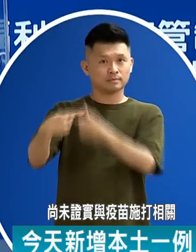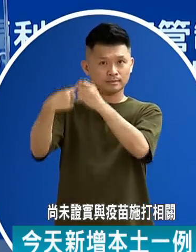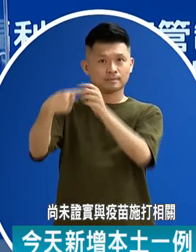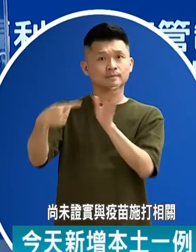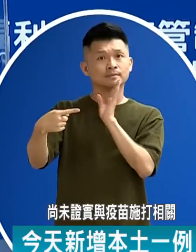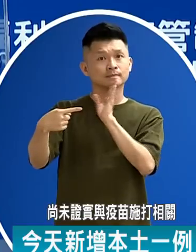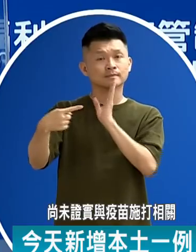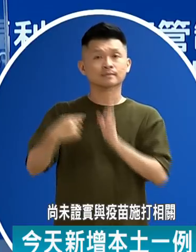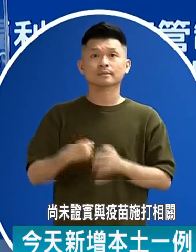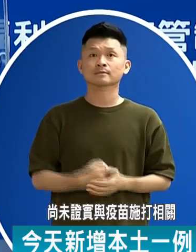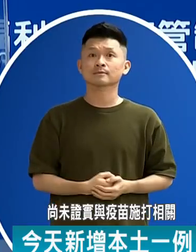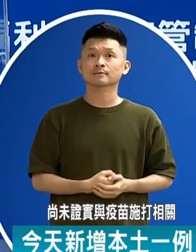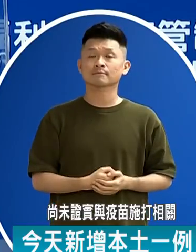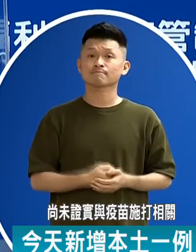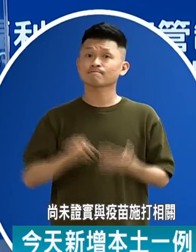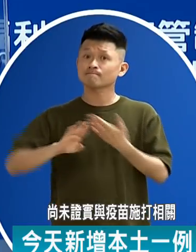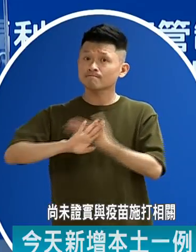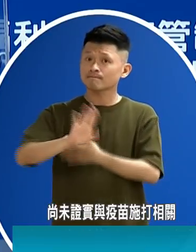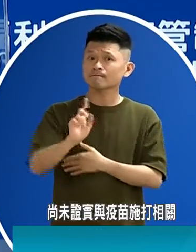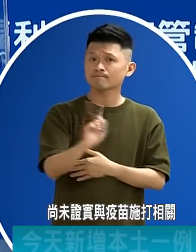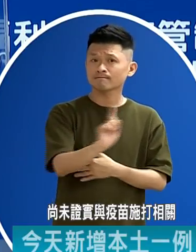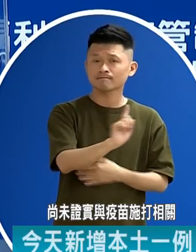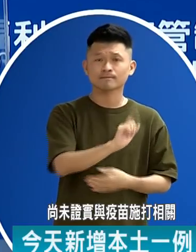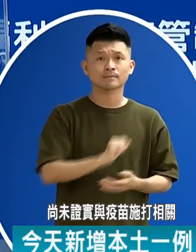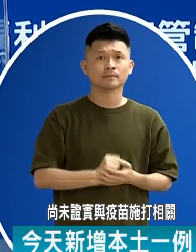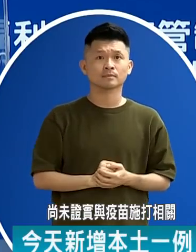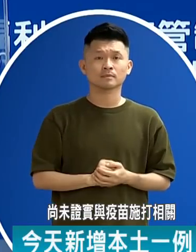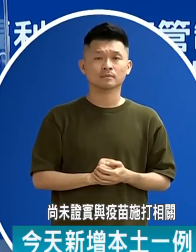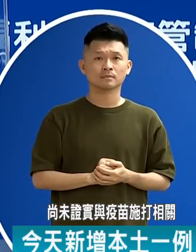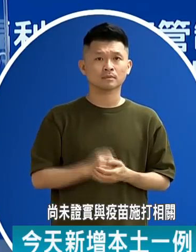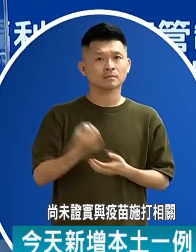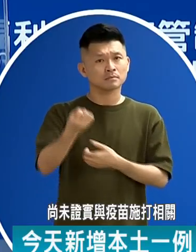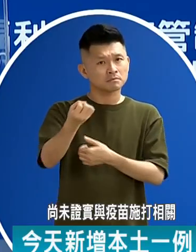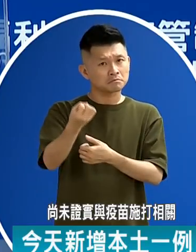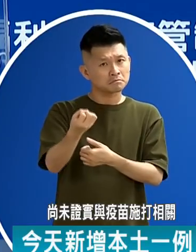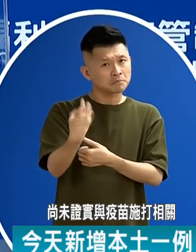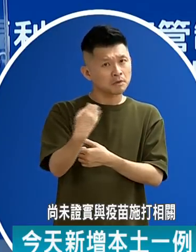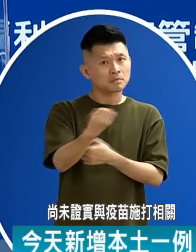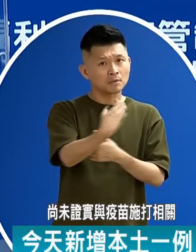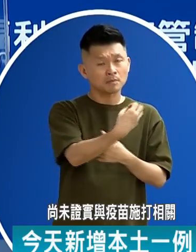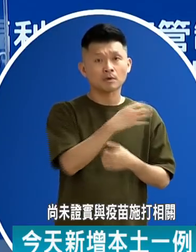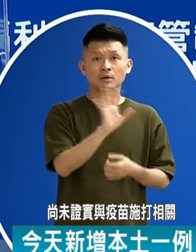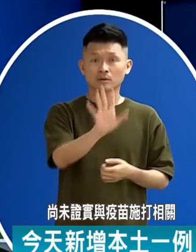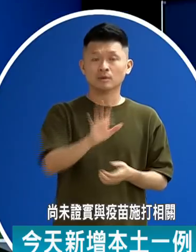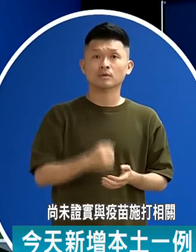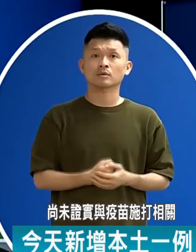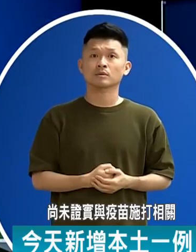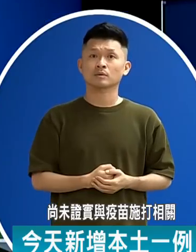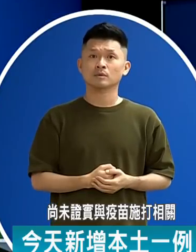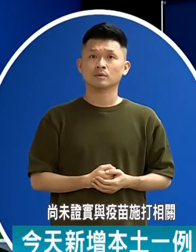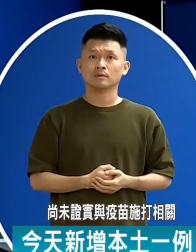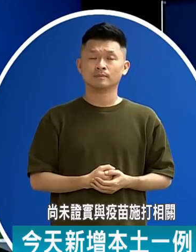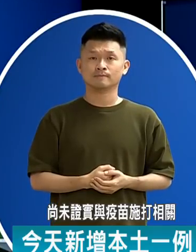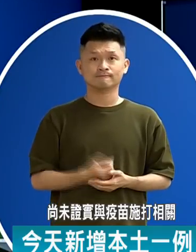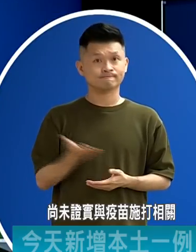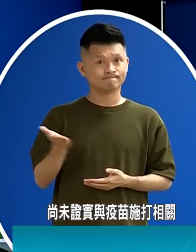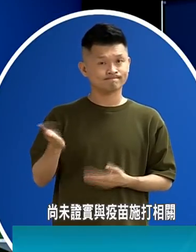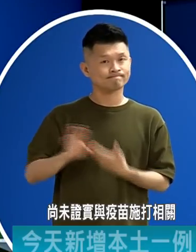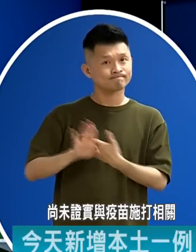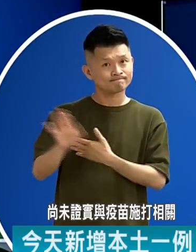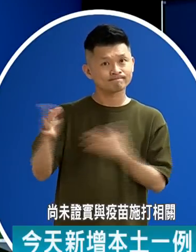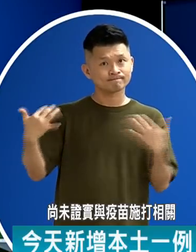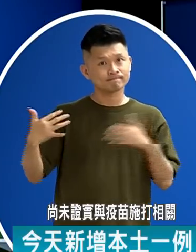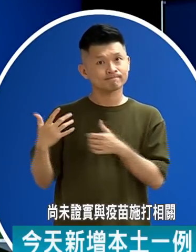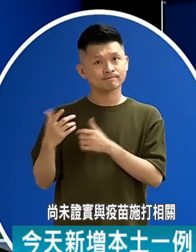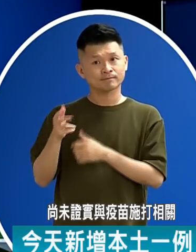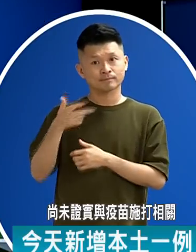目前是一位。好，那其他单位有陆陆续续有报告。好，那有关于好，那其他的问题